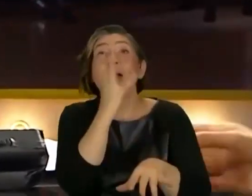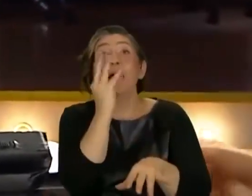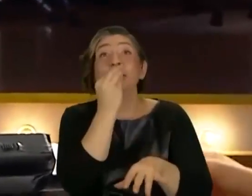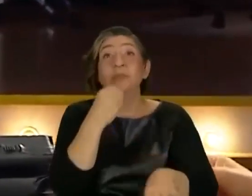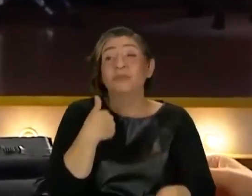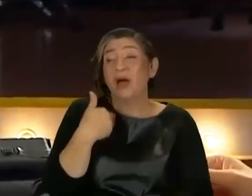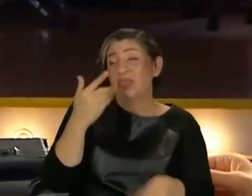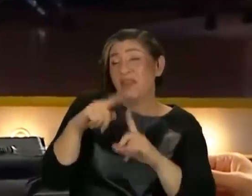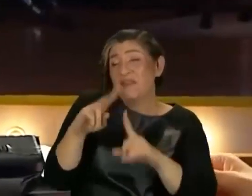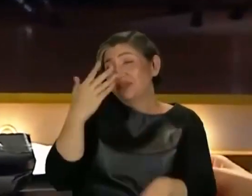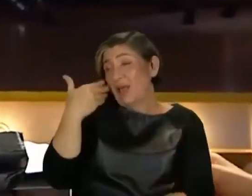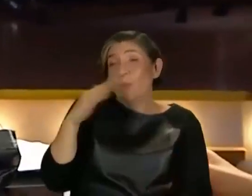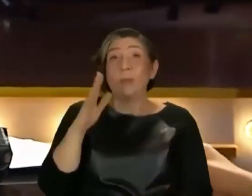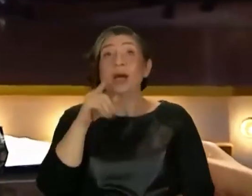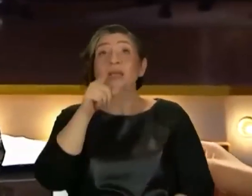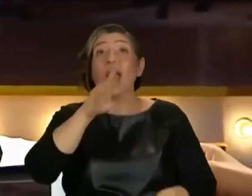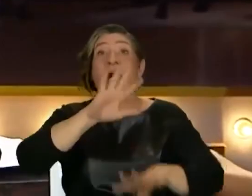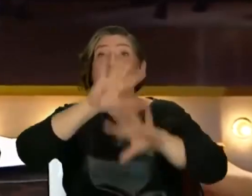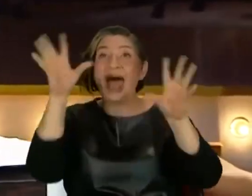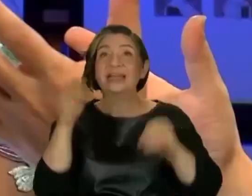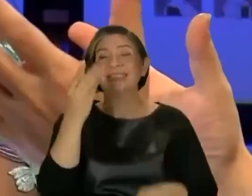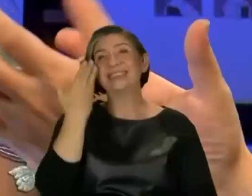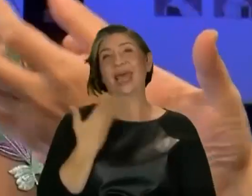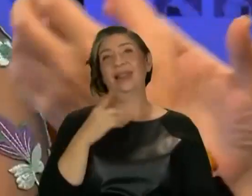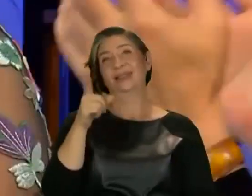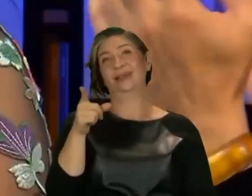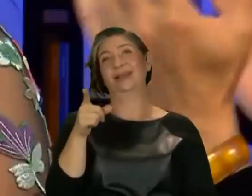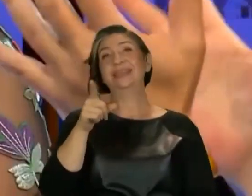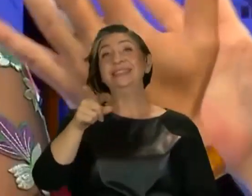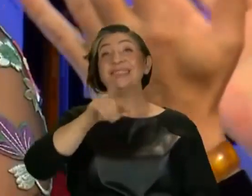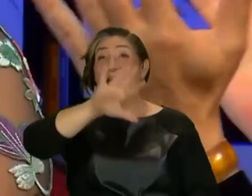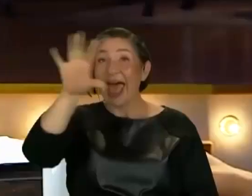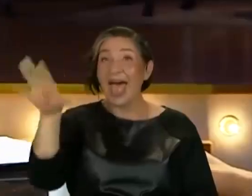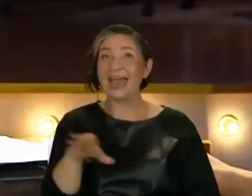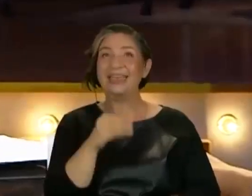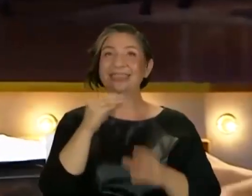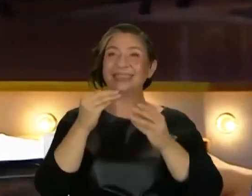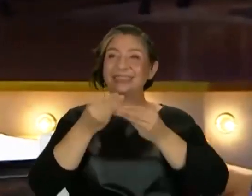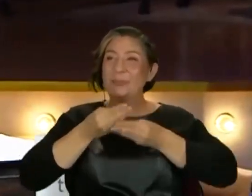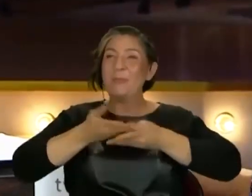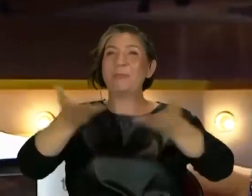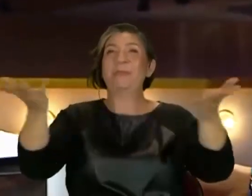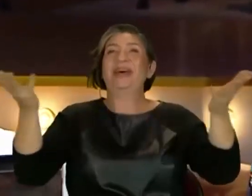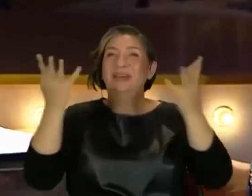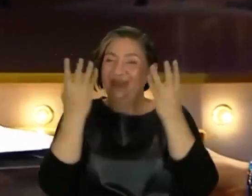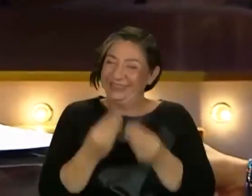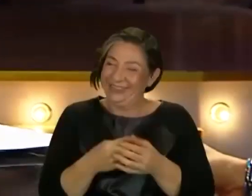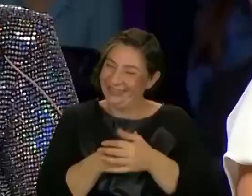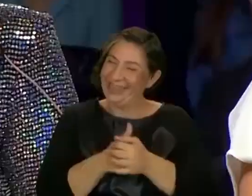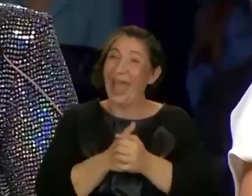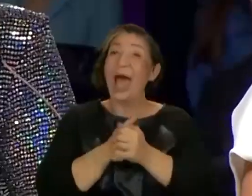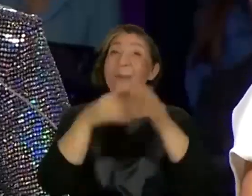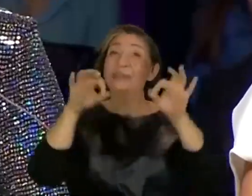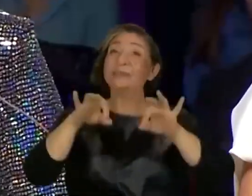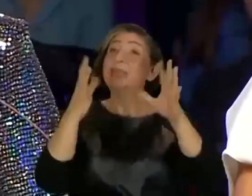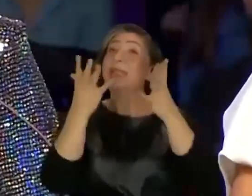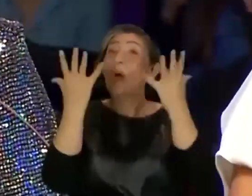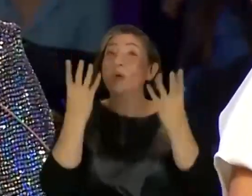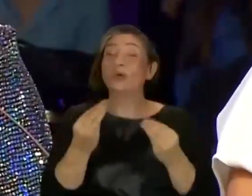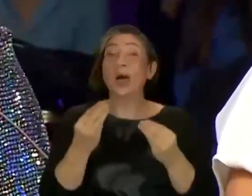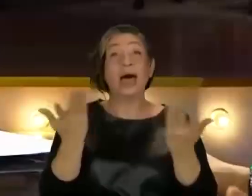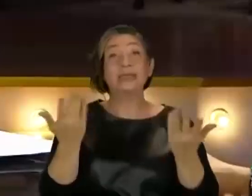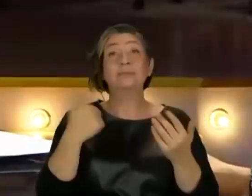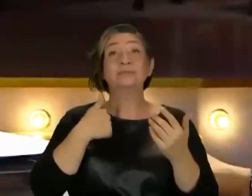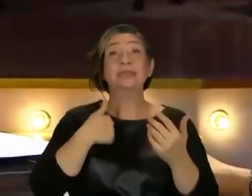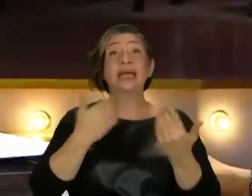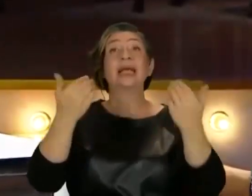gelmiş. Seni herkes seyret. Sen herkese mal oldun. Fakat şimdi ne oldu da